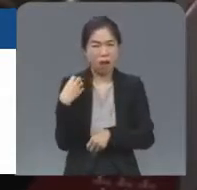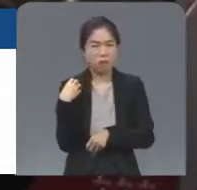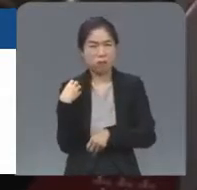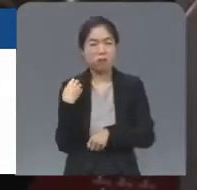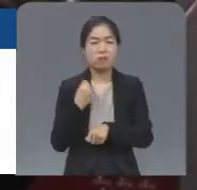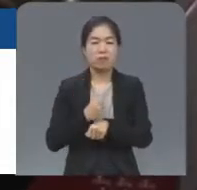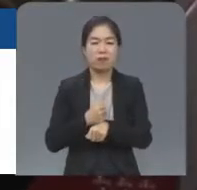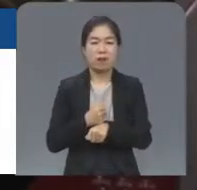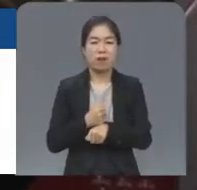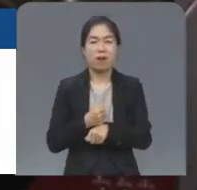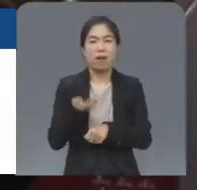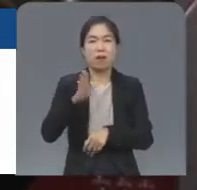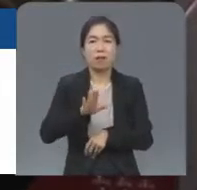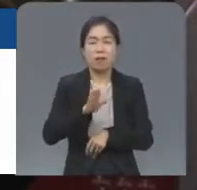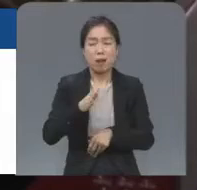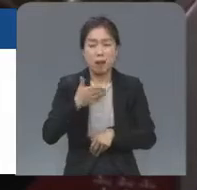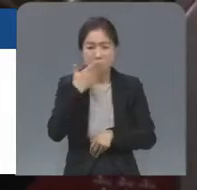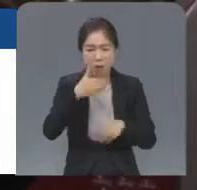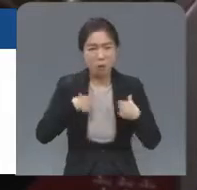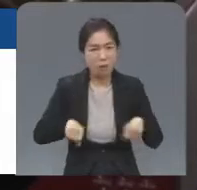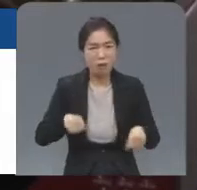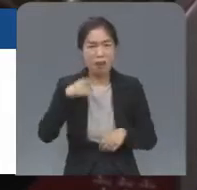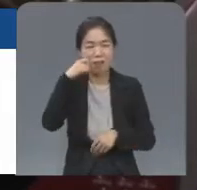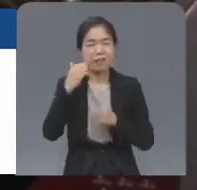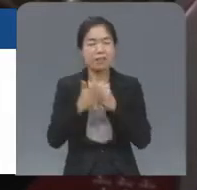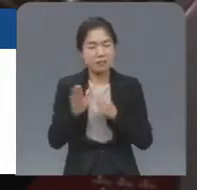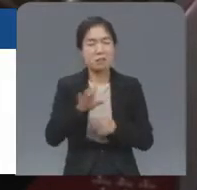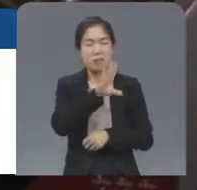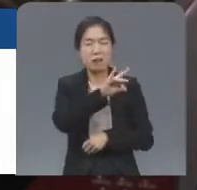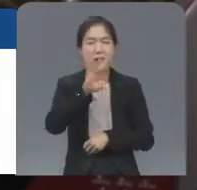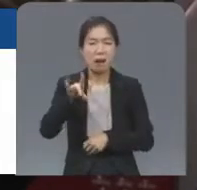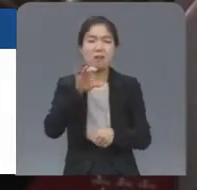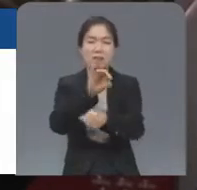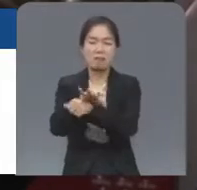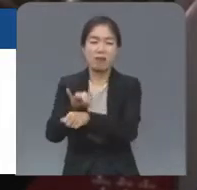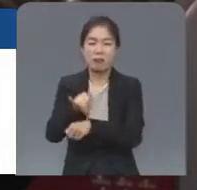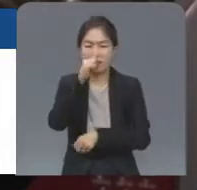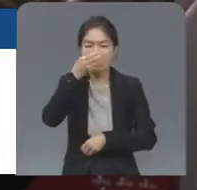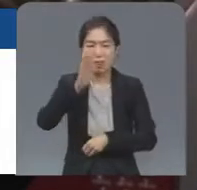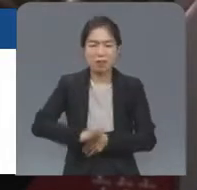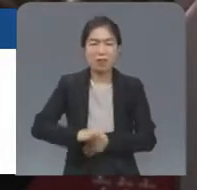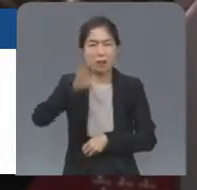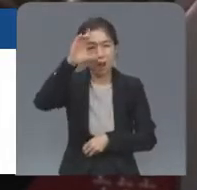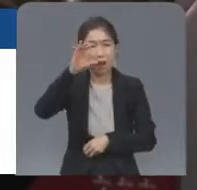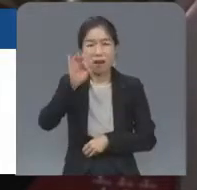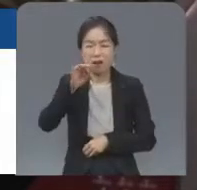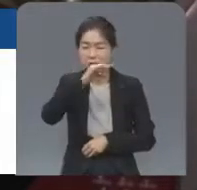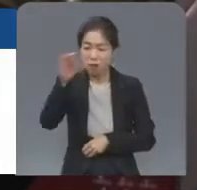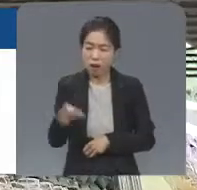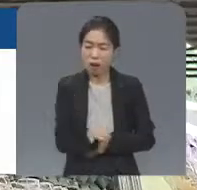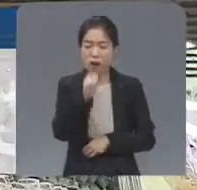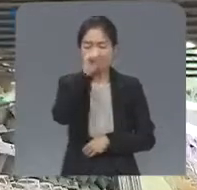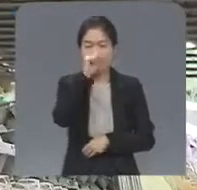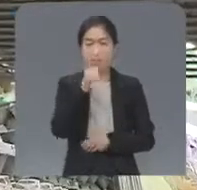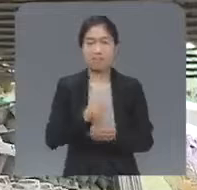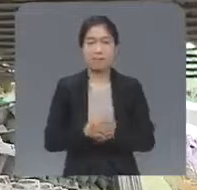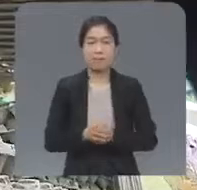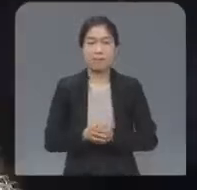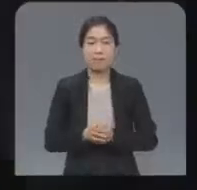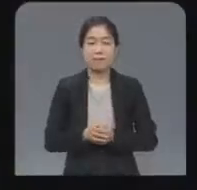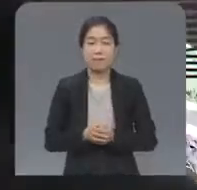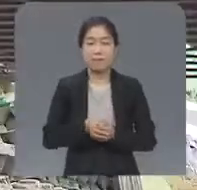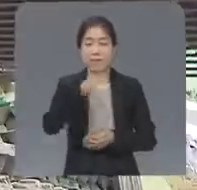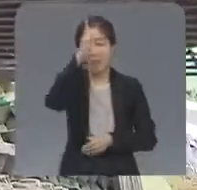부담스러운데 그래도 안 먹을 순 없고 한 판씩 사긴 하는데 계란값이 좀 많이 내렸으면 좋겠어요.